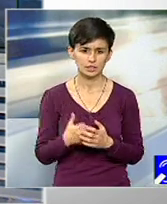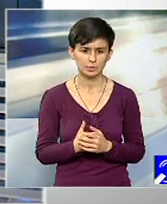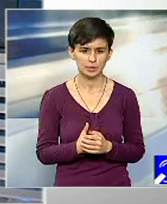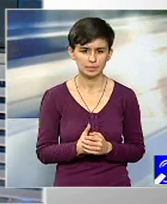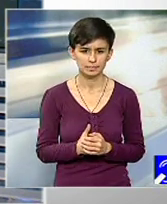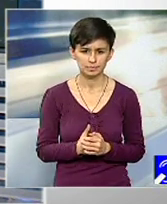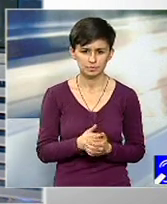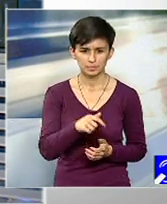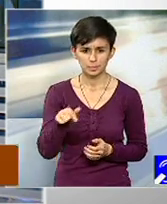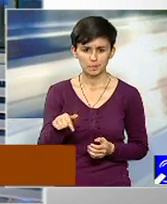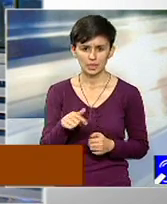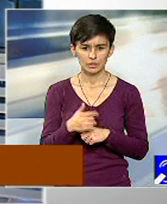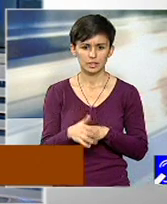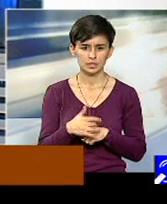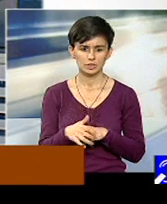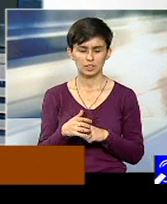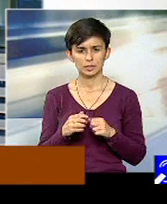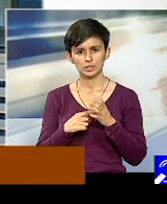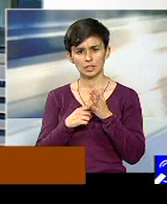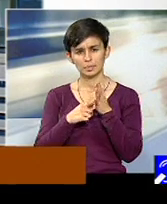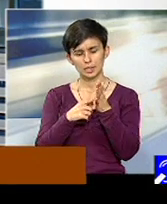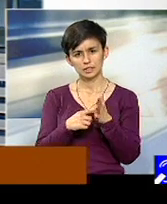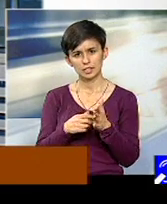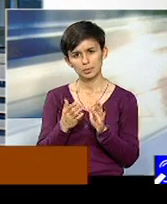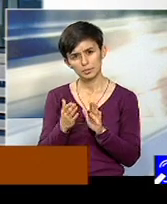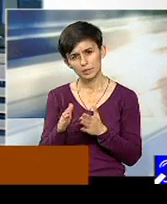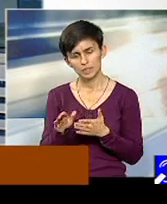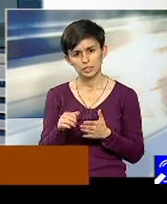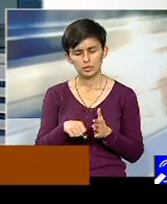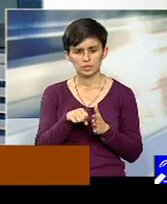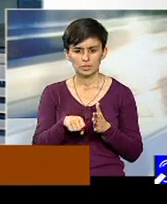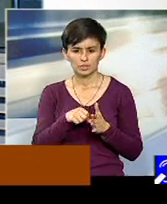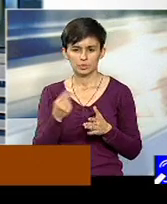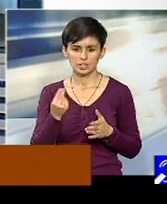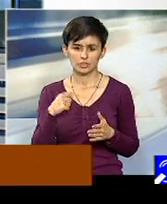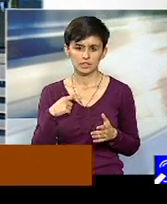întâmplă în film și de ce sunt în sală nevăzători, ca să înțeleagă. Și chiar sunt foarte mulți